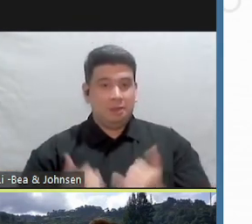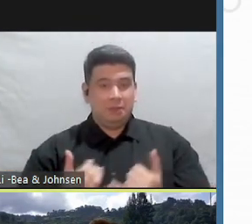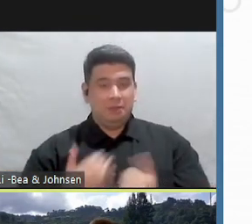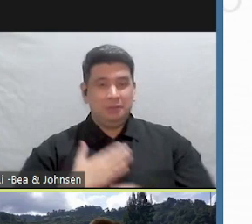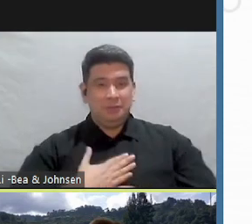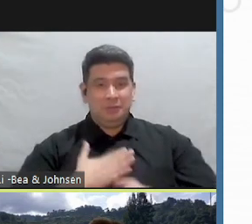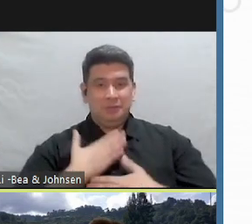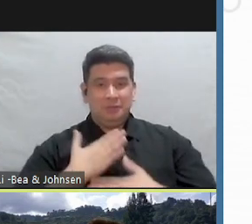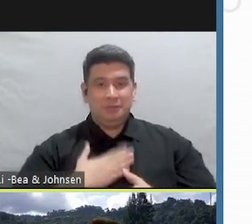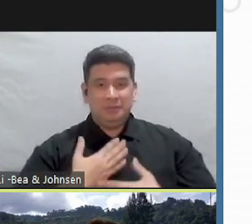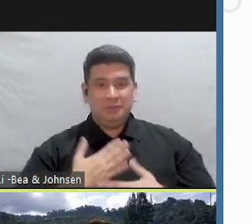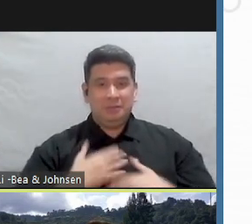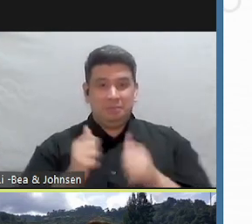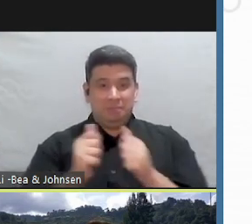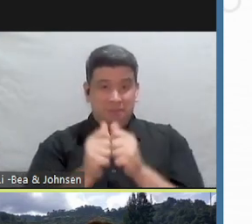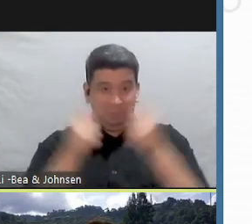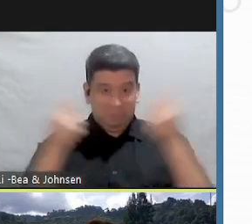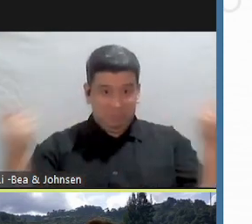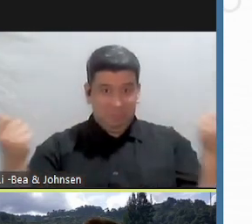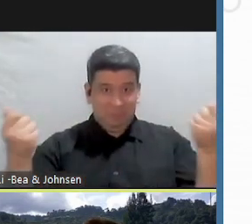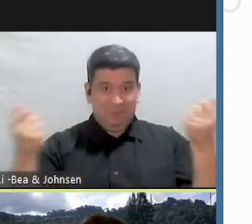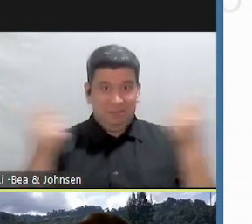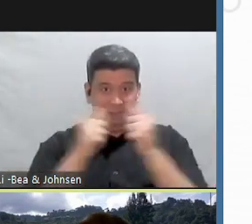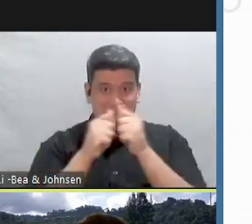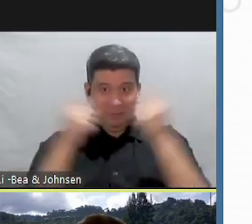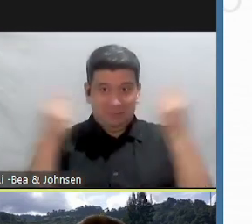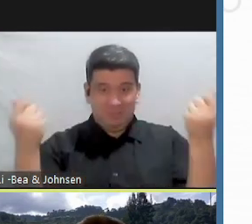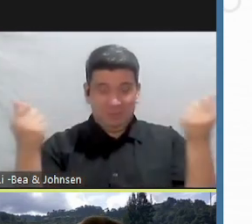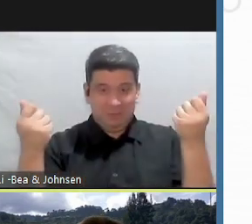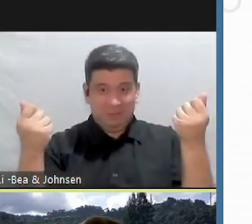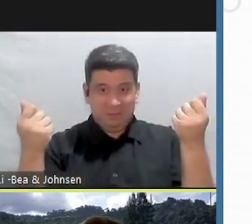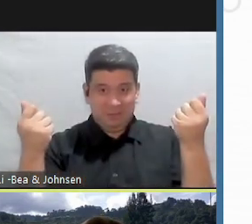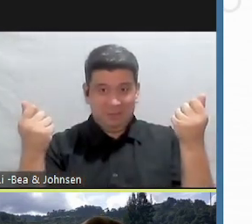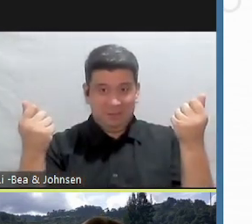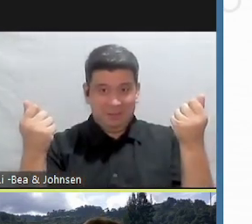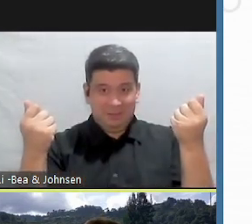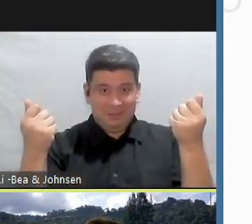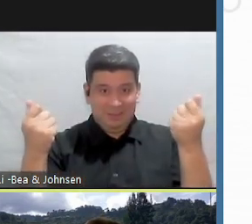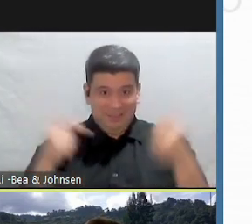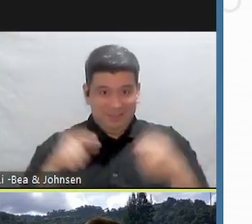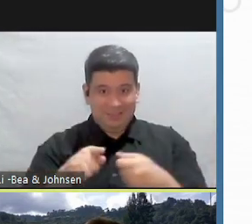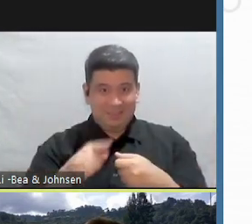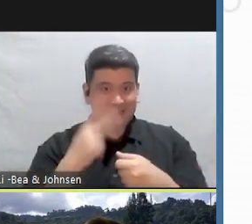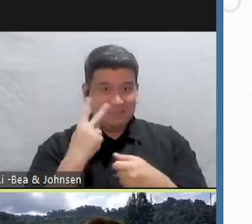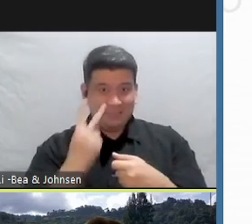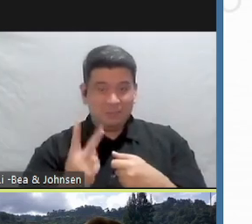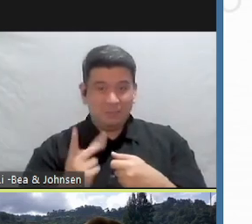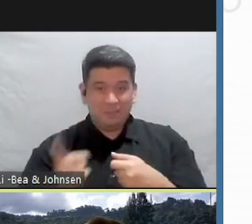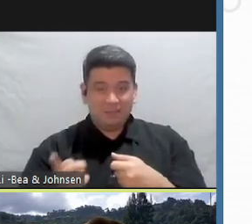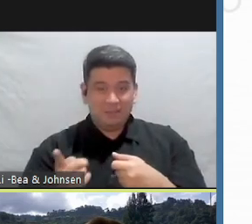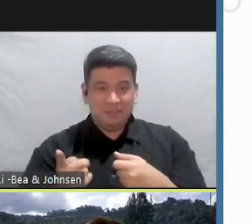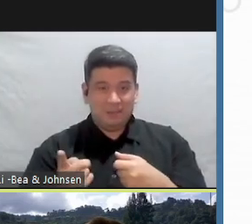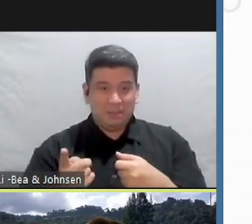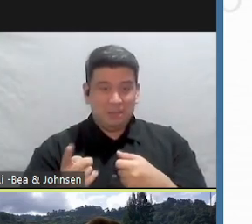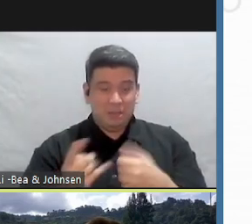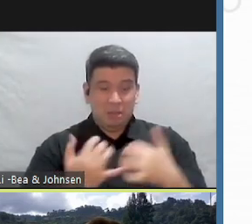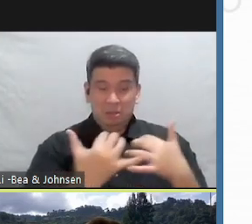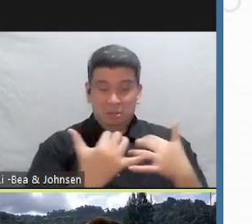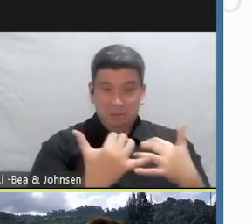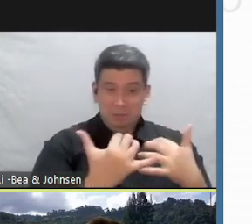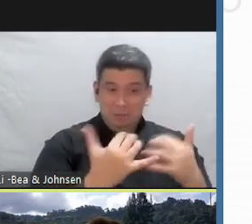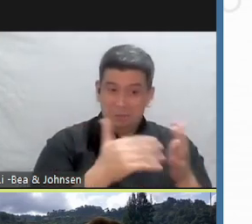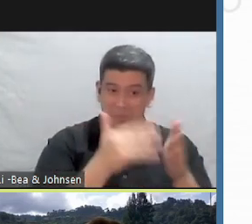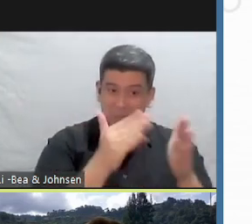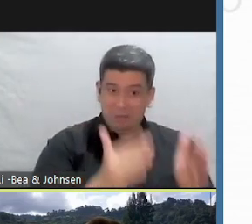na ginamit nila ay naging masaya sa classroom, ano? Naging matalino yung mga bata, no? Kagaya